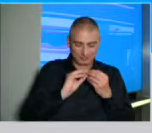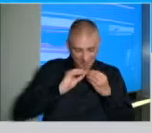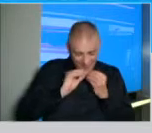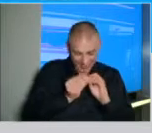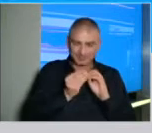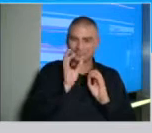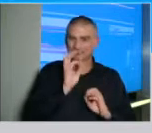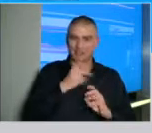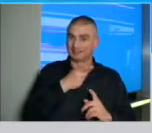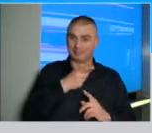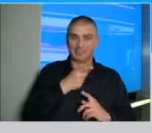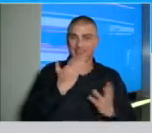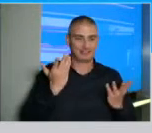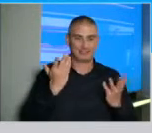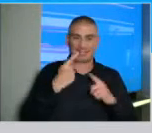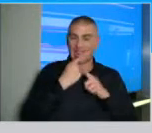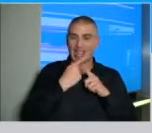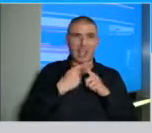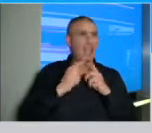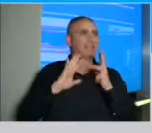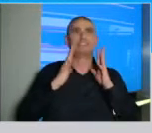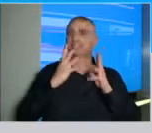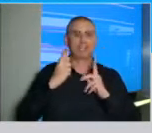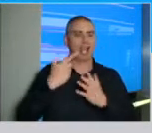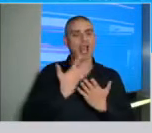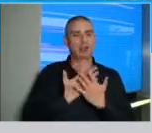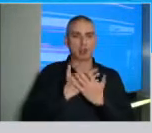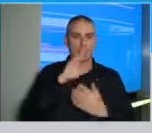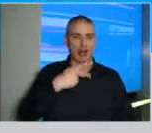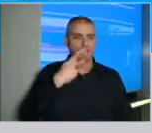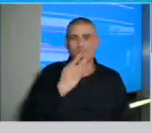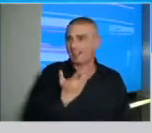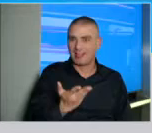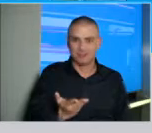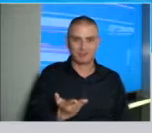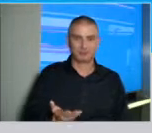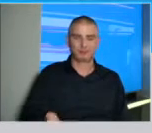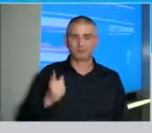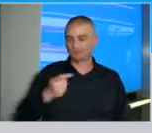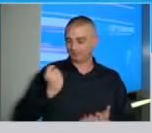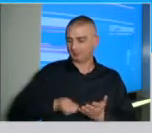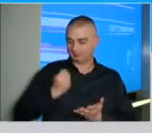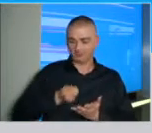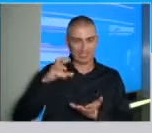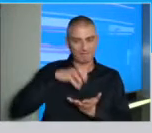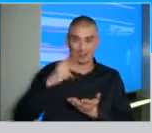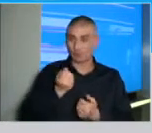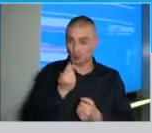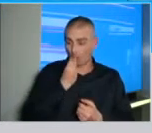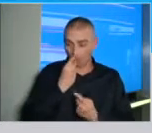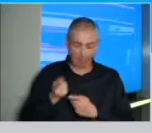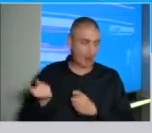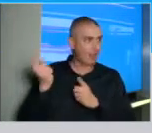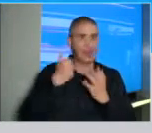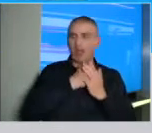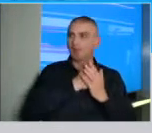של התמצית, מדובר שם בחצי יצירת דוקו על פייגלין, מהחביתת עין שהוא עושה דרך